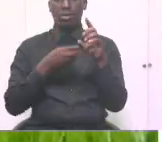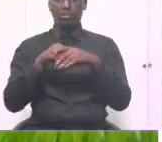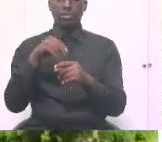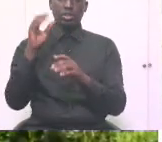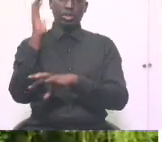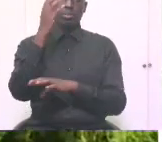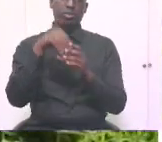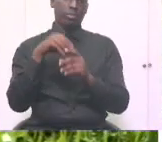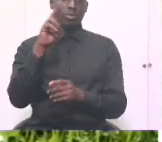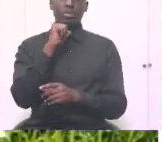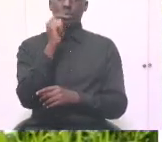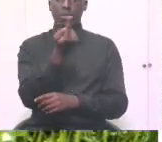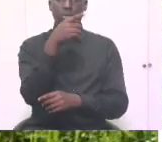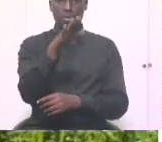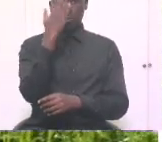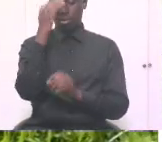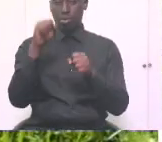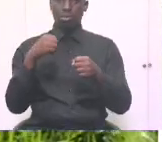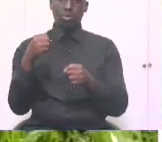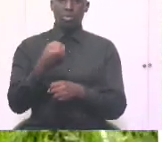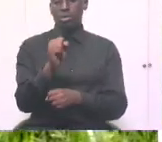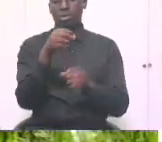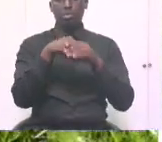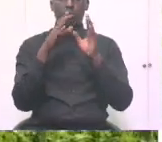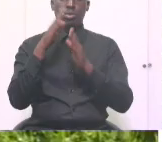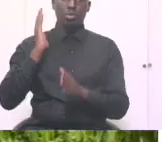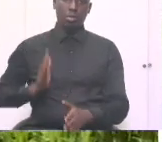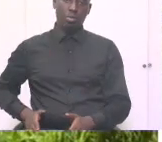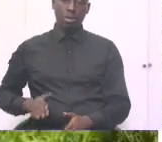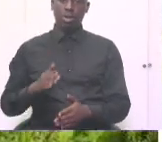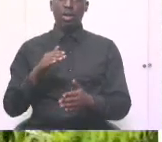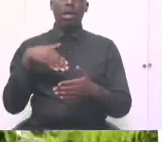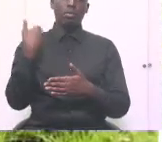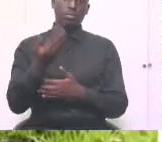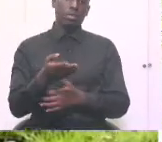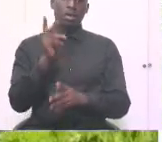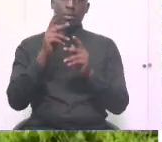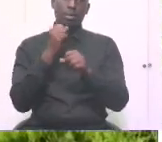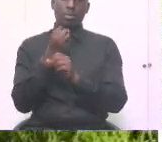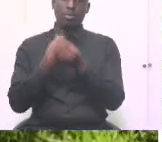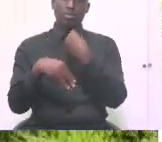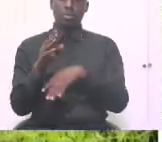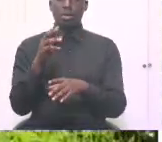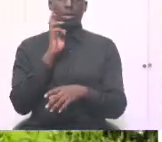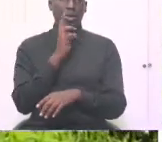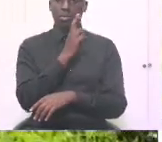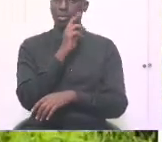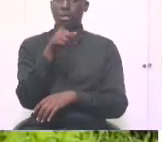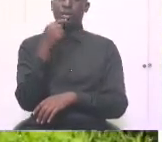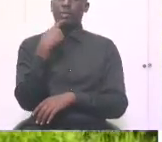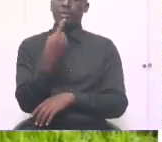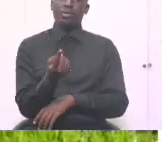kaminuza, sibo gusa kuko izi nkende zirirwa zizenguruka umujyi wa Huye. Yewe n'abakora ubucuruzi bwa za resitora na bavuga